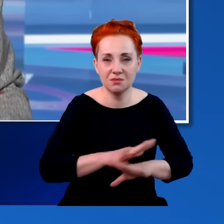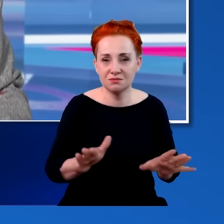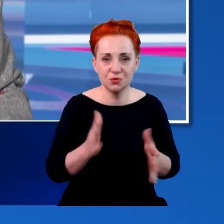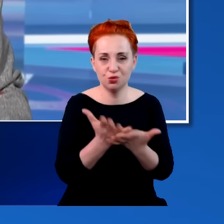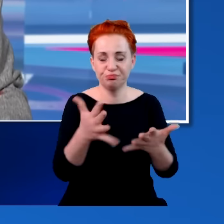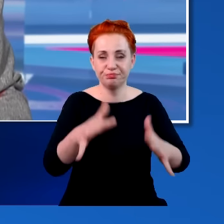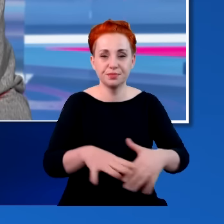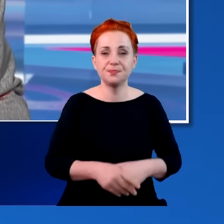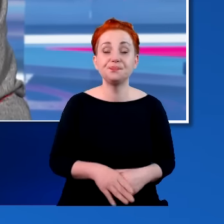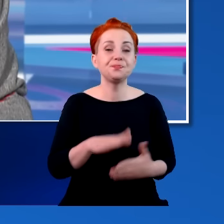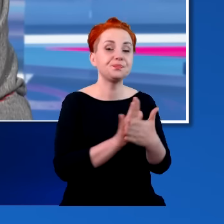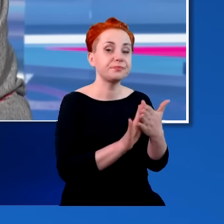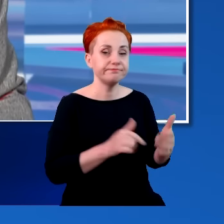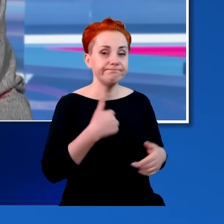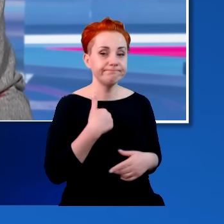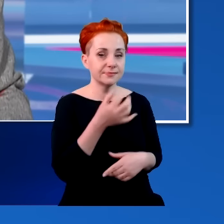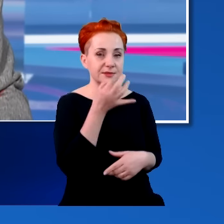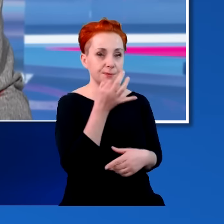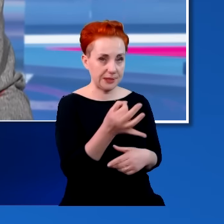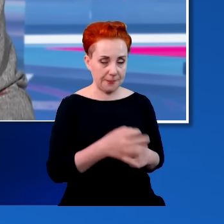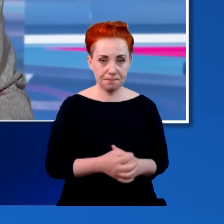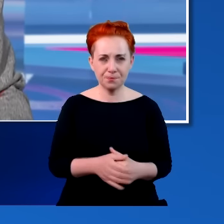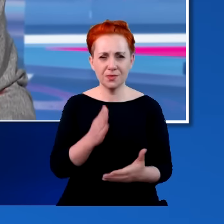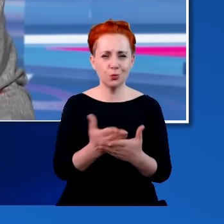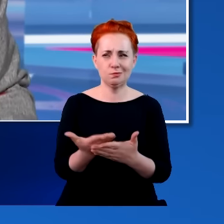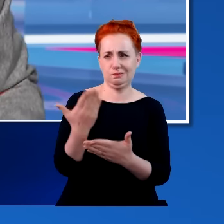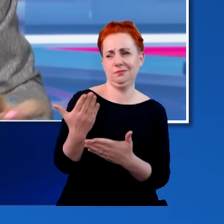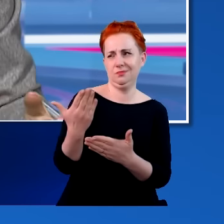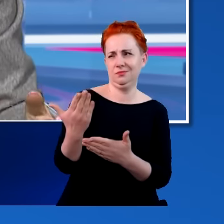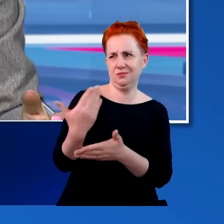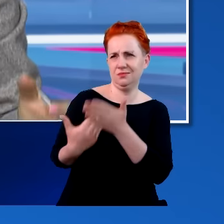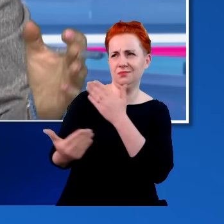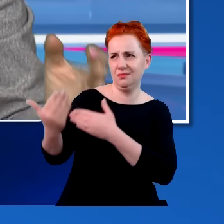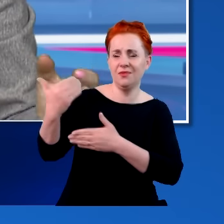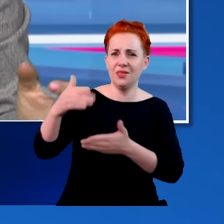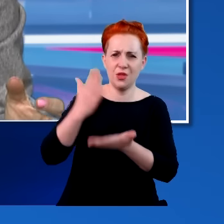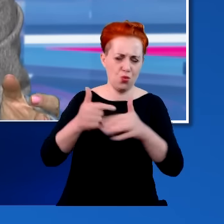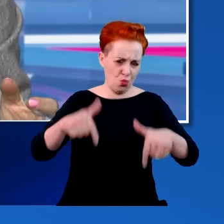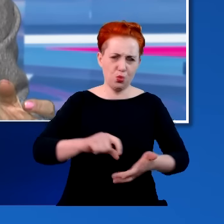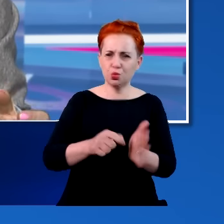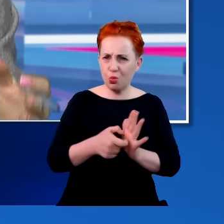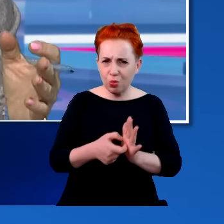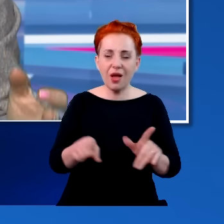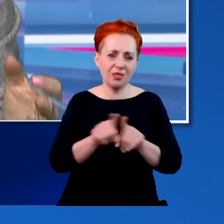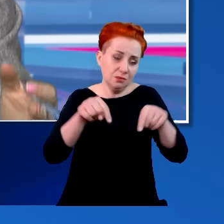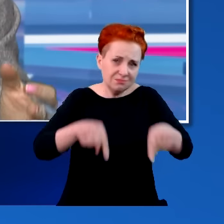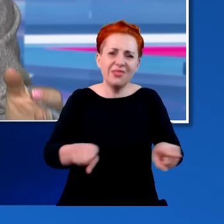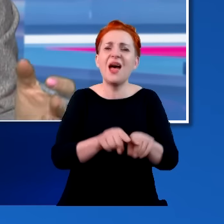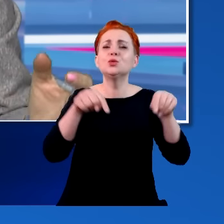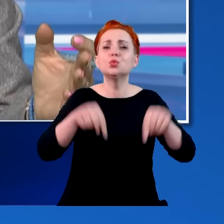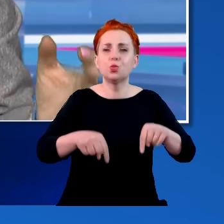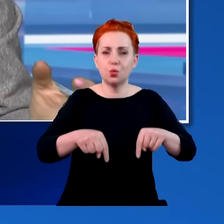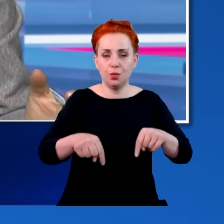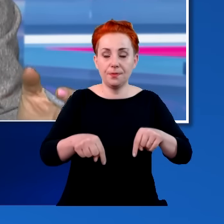to ja dopytam, bo tutaj już jakiś czas temu, może nie tylko w tym studiu, ale również w tym studiu, pojawiło się